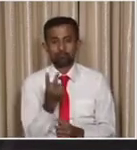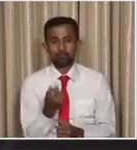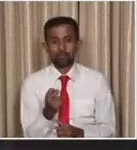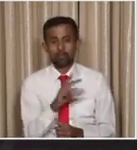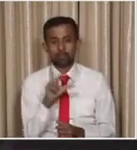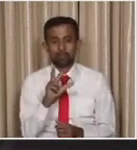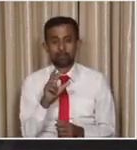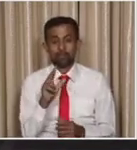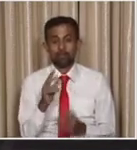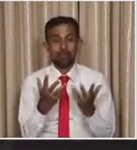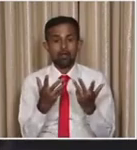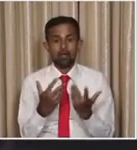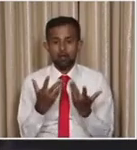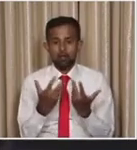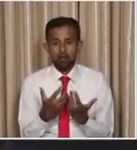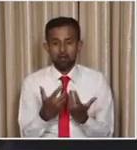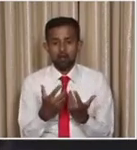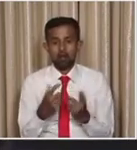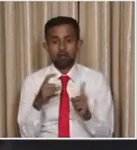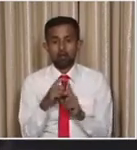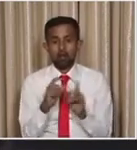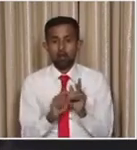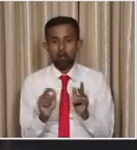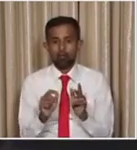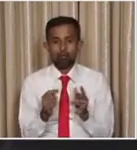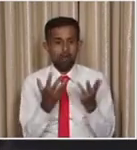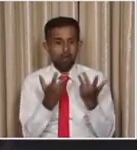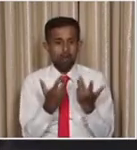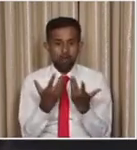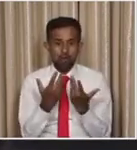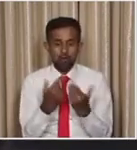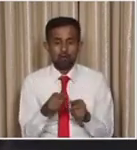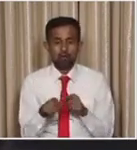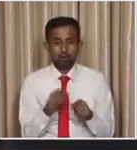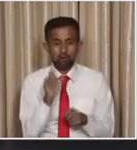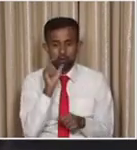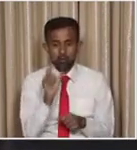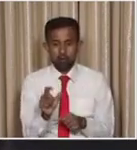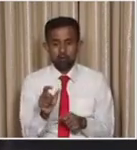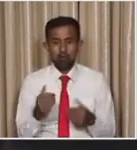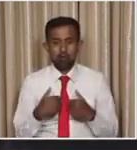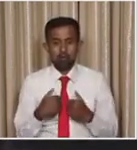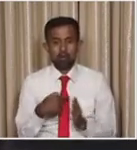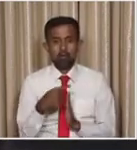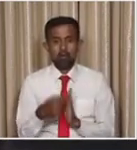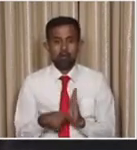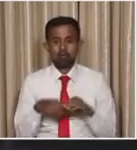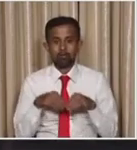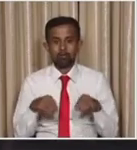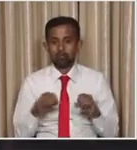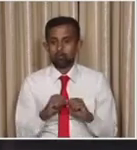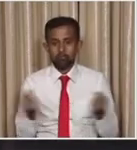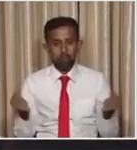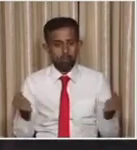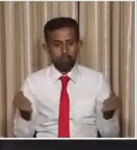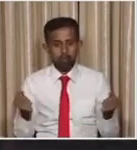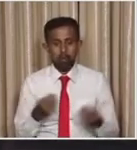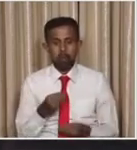2018 ජනහා සංඛ්‍යාලේඛන දෙපාර්තමේන්තුවේ සංඛ්‍යාලේඛන අනුව අප රටේ කෘෂි නොවන